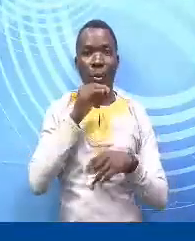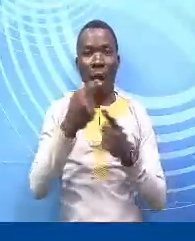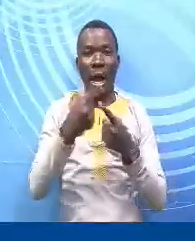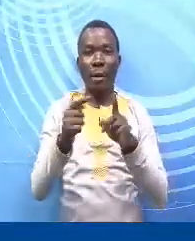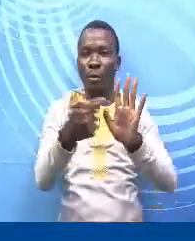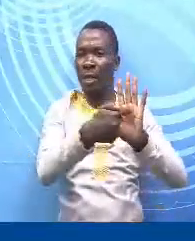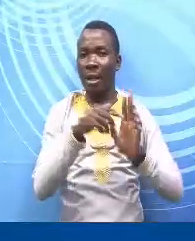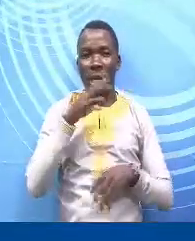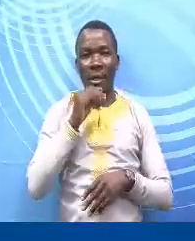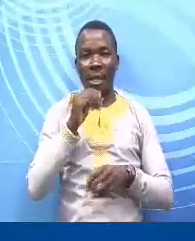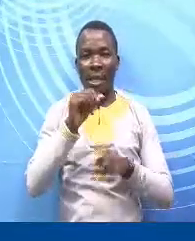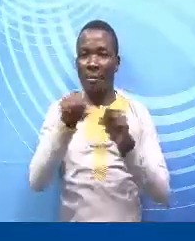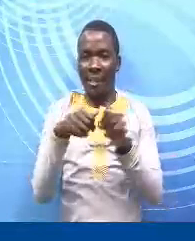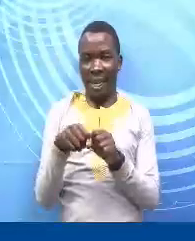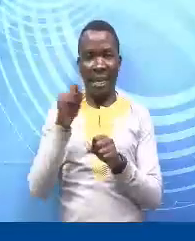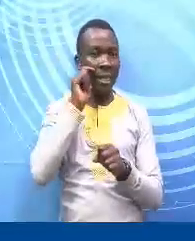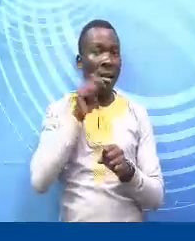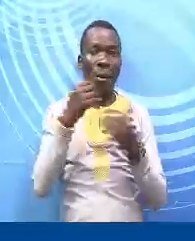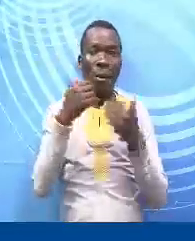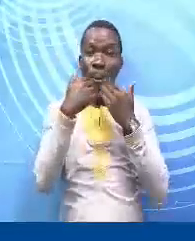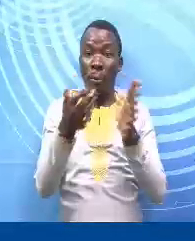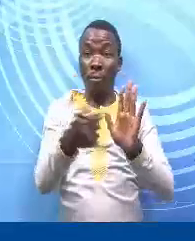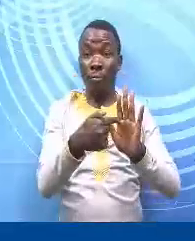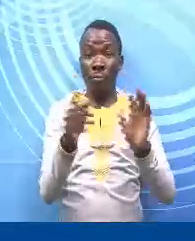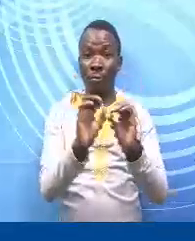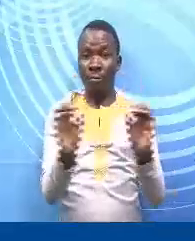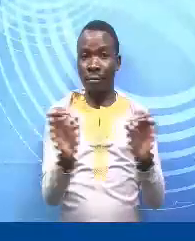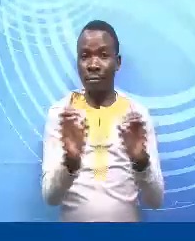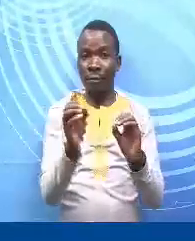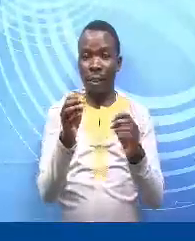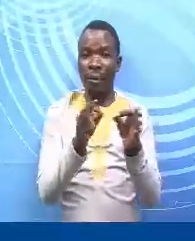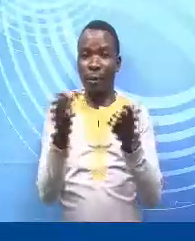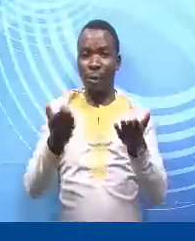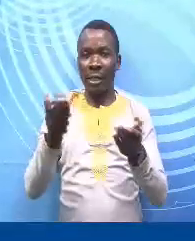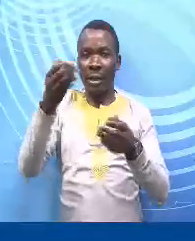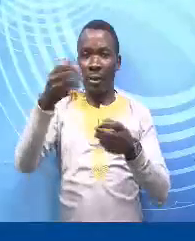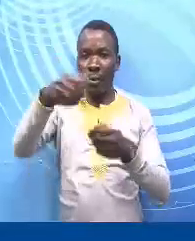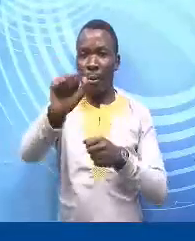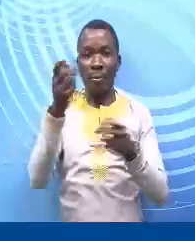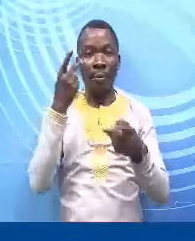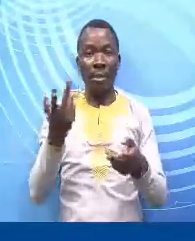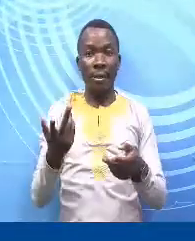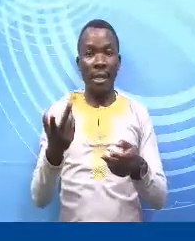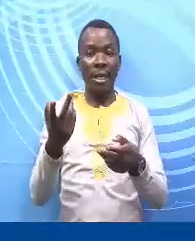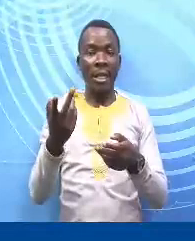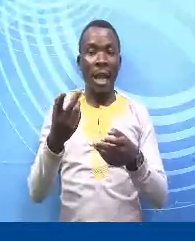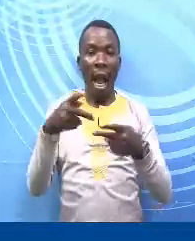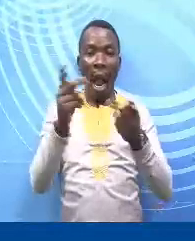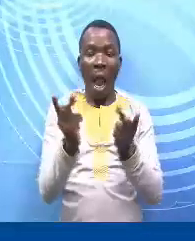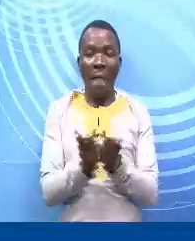bigaragaza ko ari abahungu bijyanye n'igitsina nta na kimwe bagaragaza ni ukuvuga ngo bo uko bimeze aha